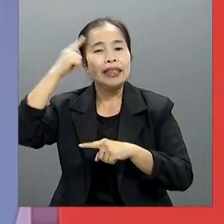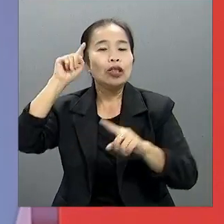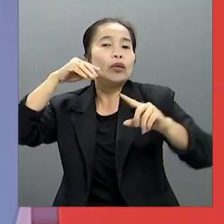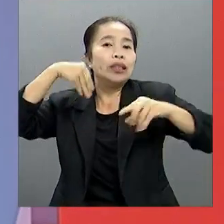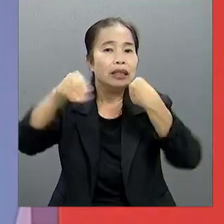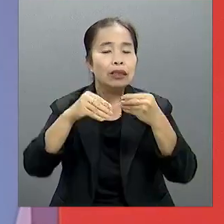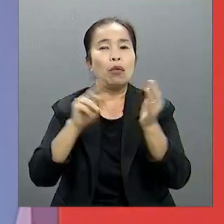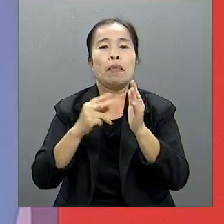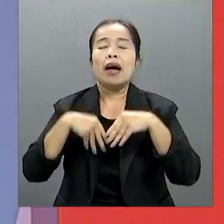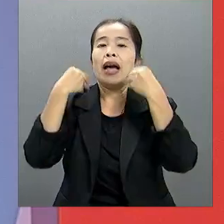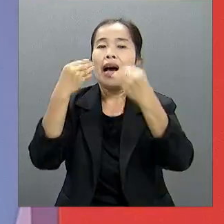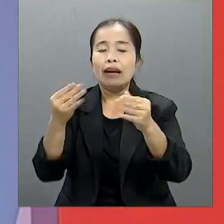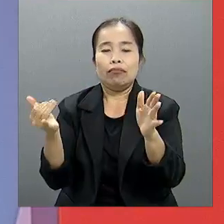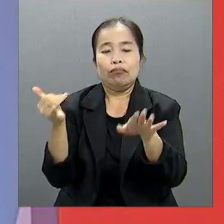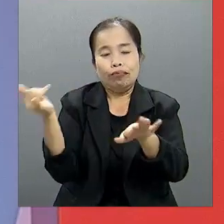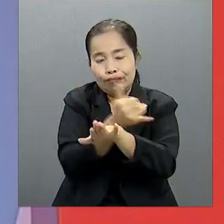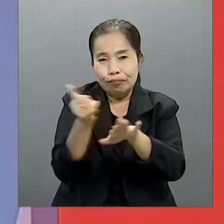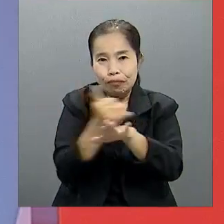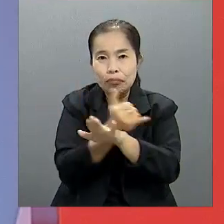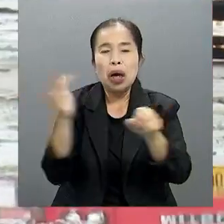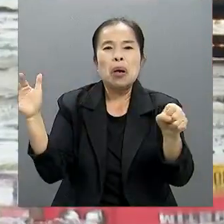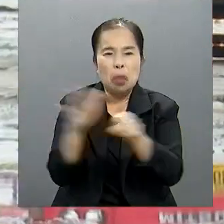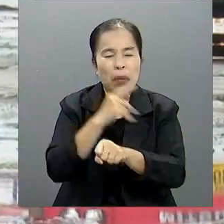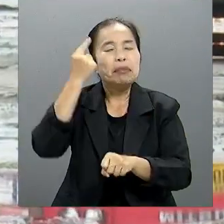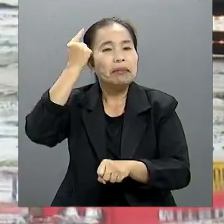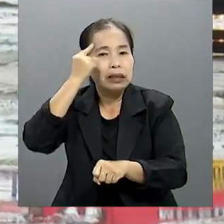มเพื่ให้สามารถรองรัผเดษษได้เพิ่มมากขึ้นครับ